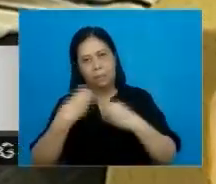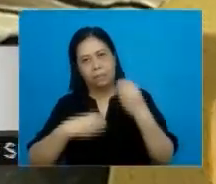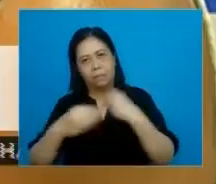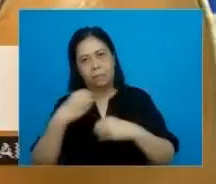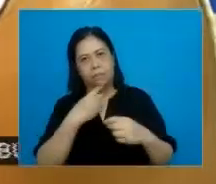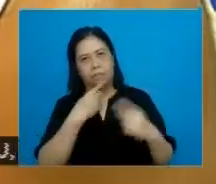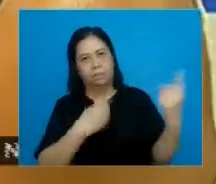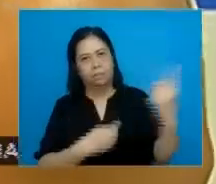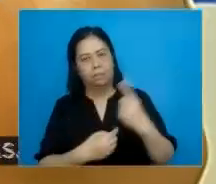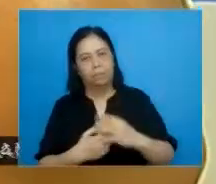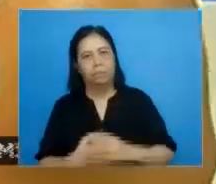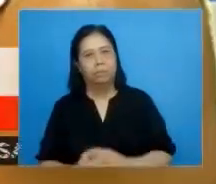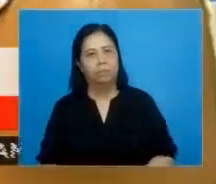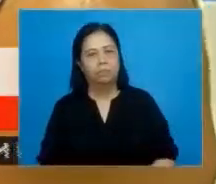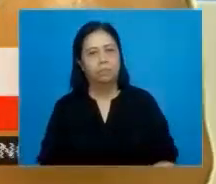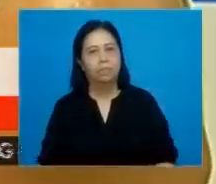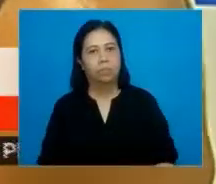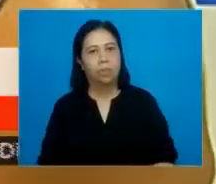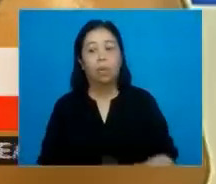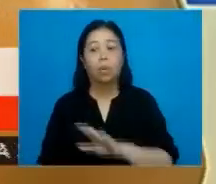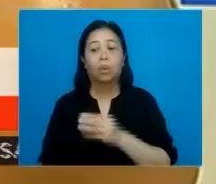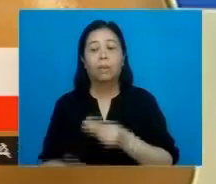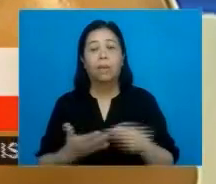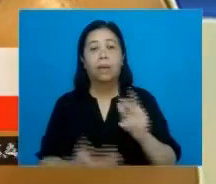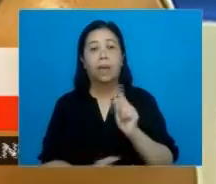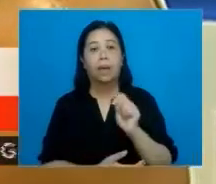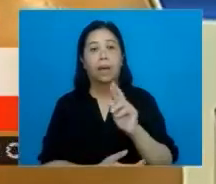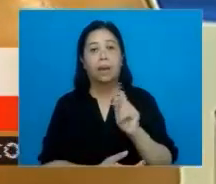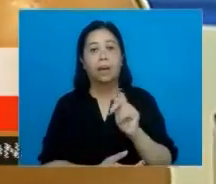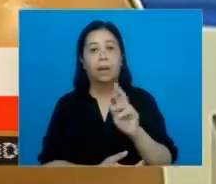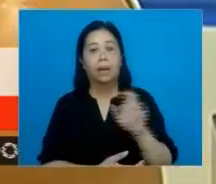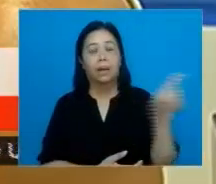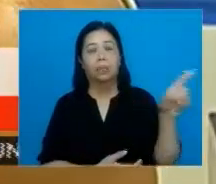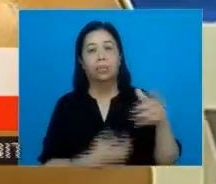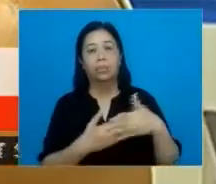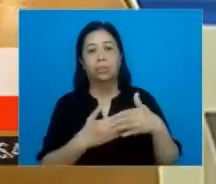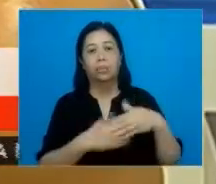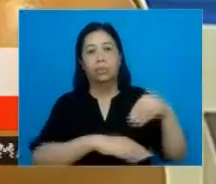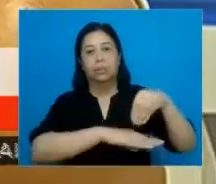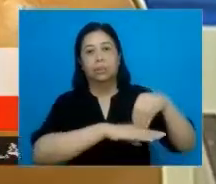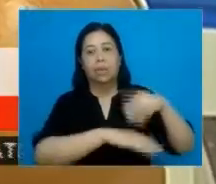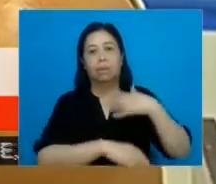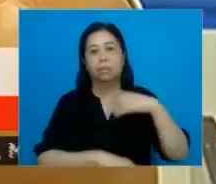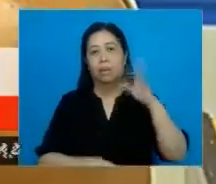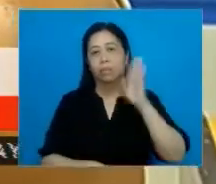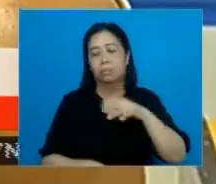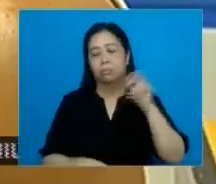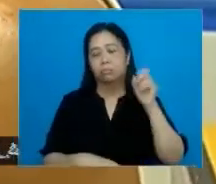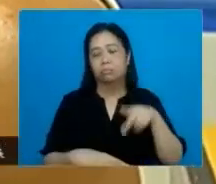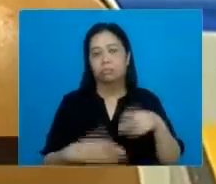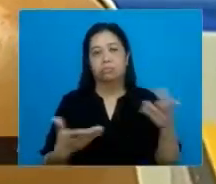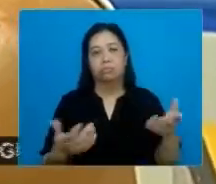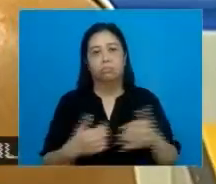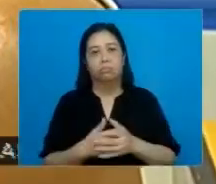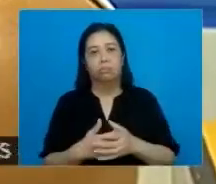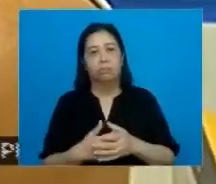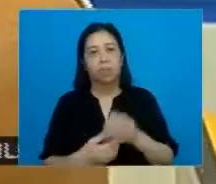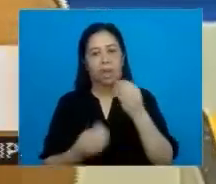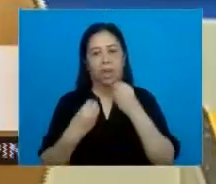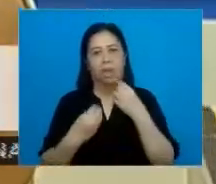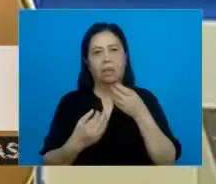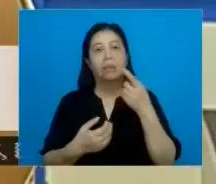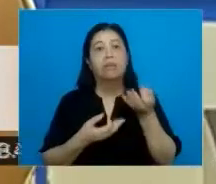eh. Bumalik ka ng kare-kare nung sa tina ng kapatid ko. Kakain ko na dyan sa